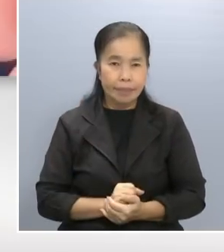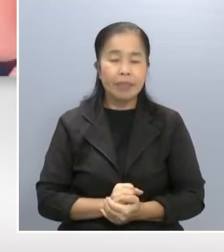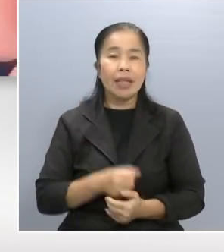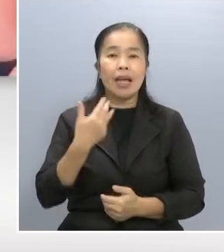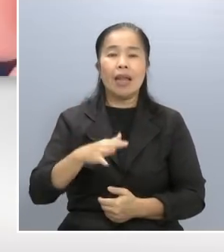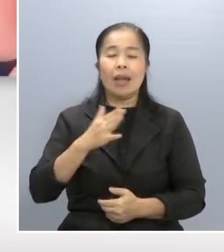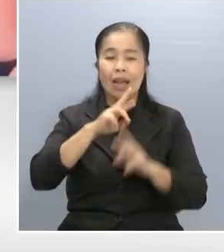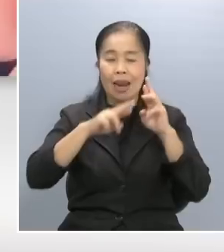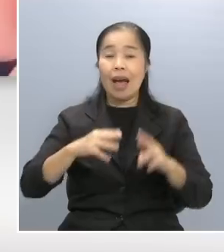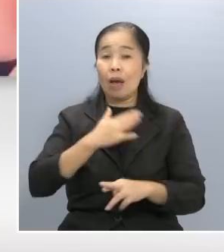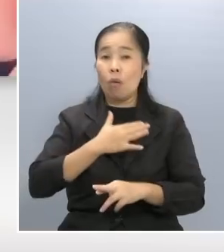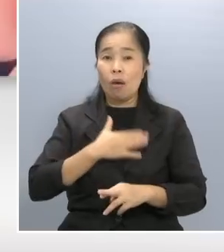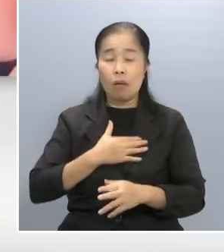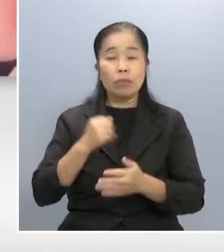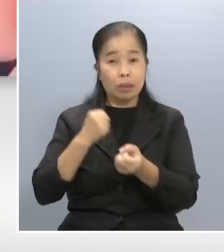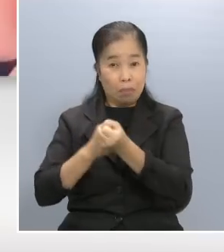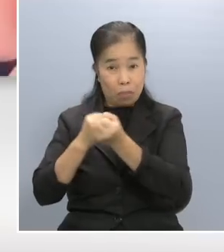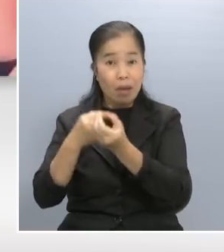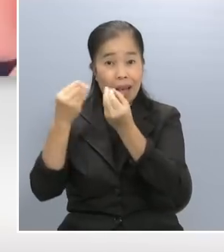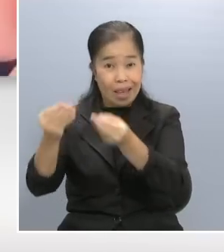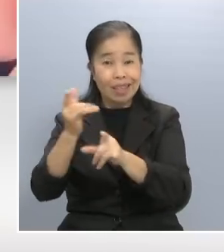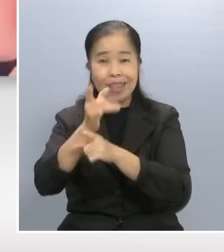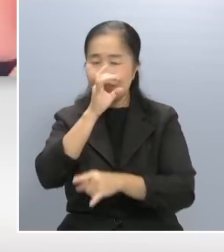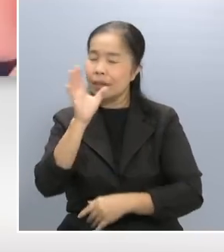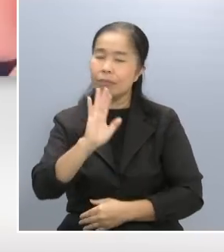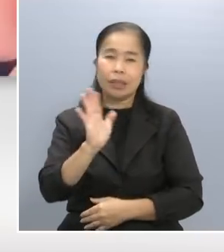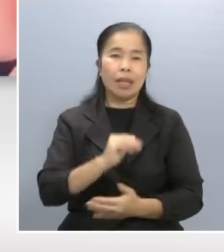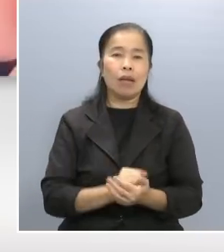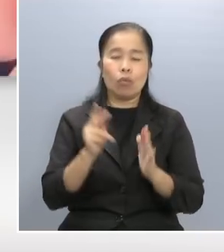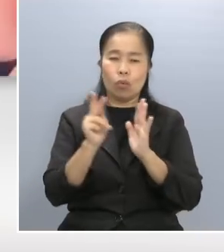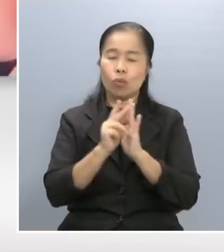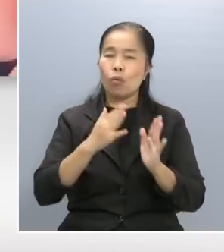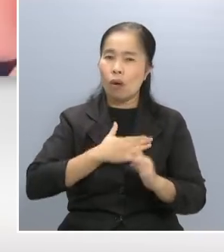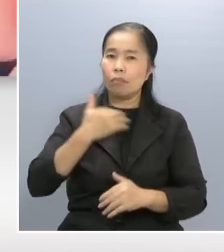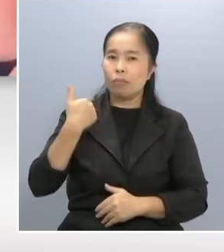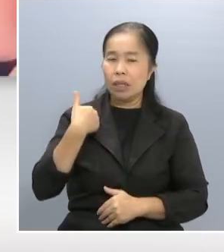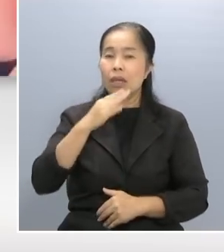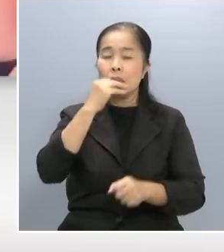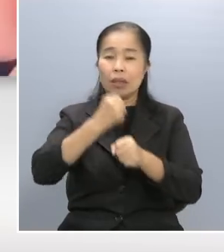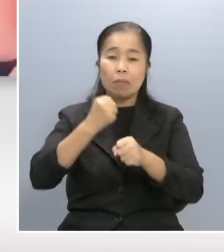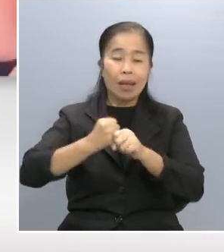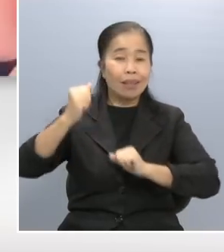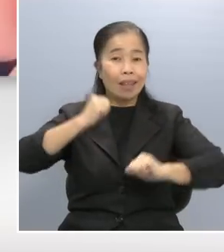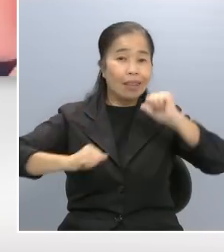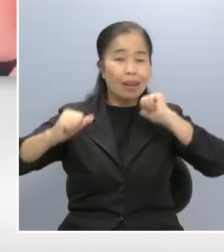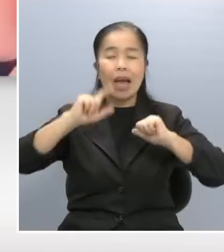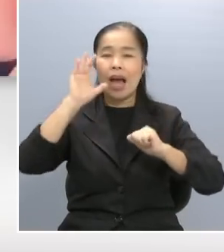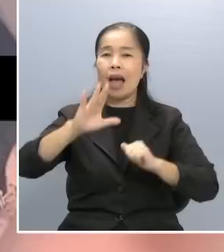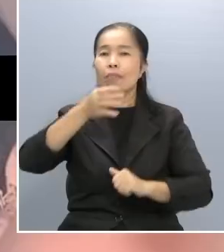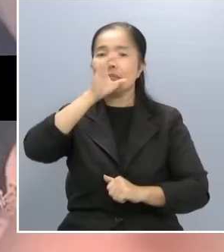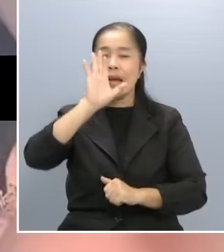ทางร้านเองก็ไม่ได้สปอนเซอร์ให้คนที่มาเป็น mcด้วยคือเป็นกฎของทางร้านเลยว่าระหว่างทำการแสดงไม่ให้ดื่ม